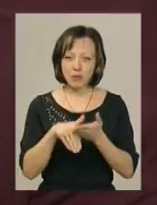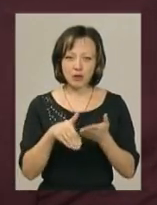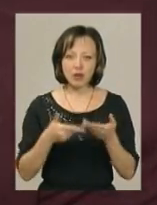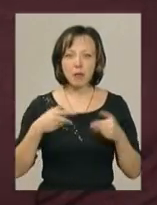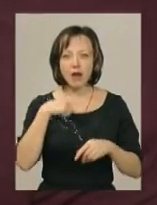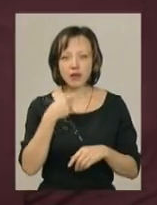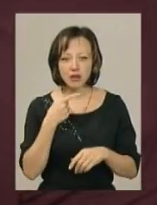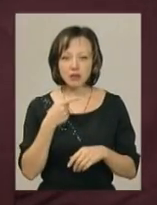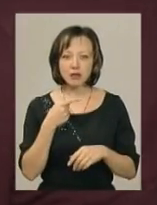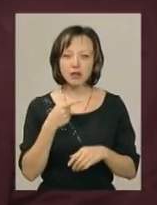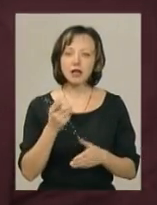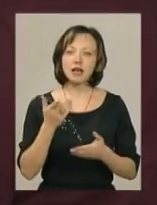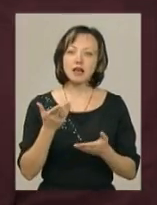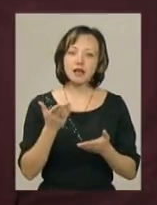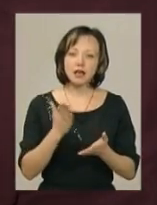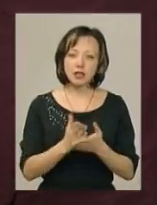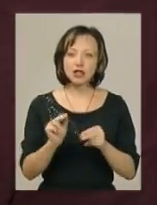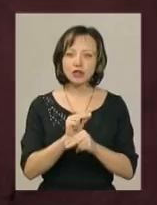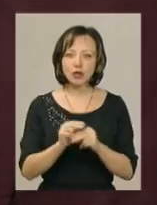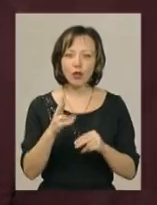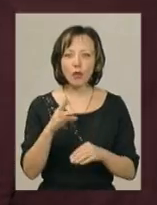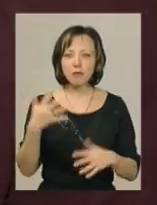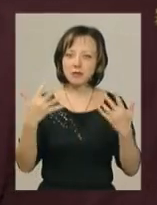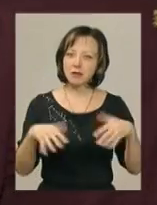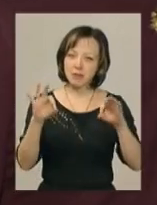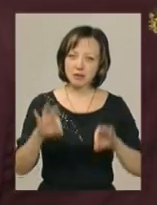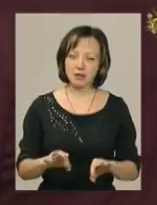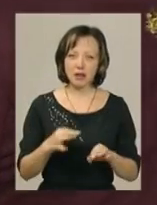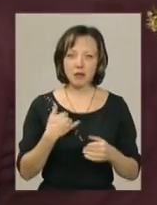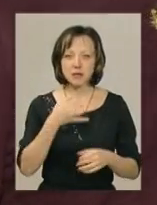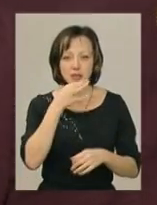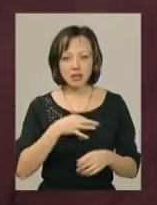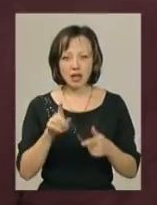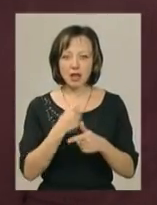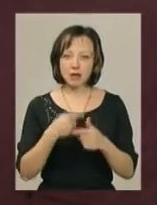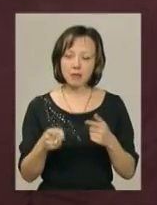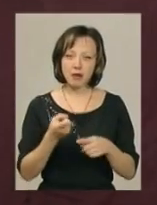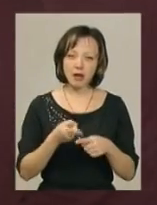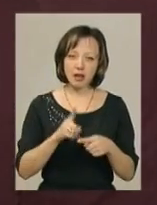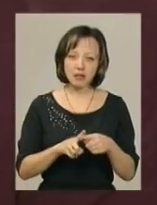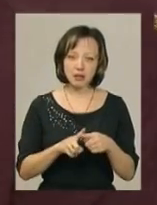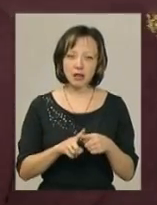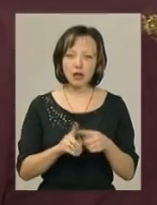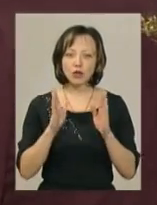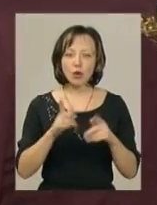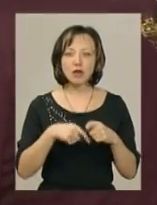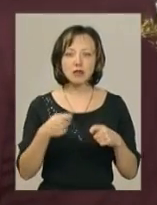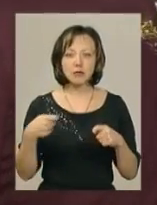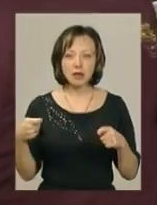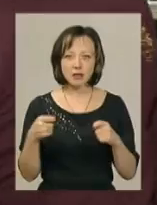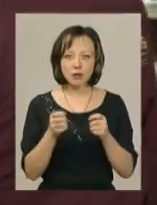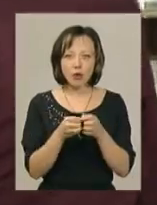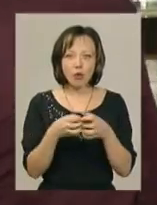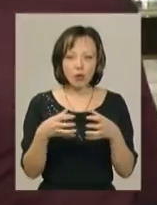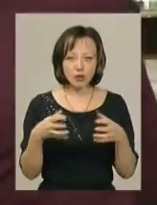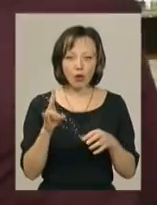нам говорят, що є лікування, але це лікування на 50. Нам сказали, що лікування тільки замедлит рост